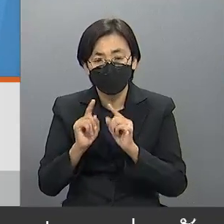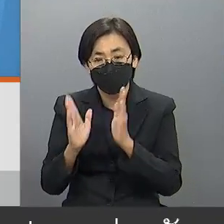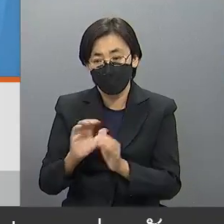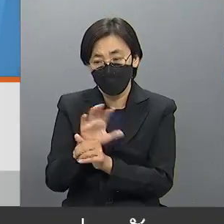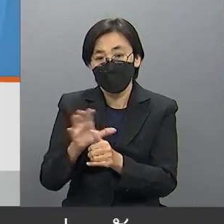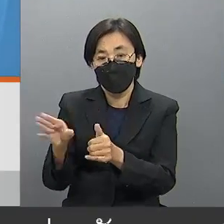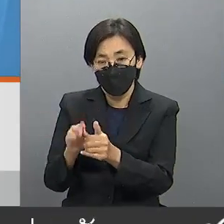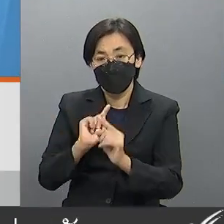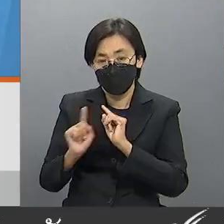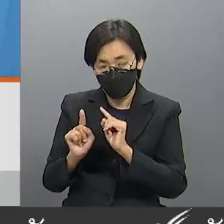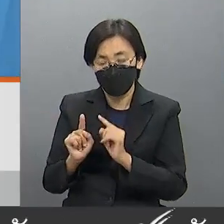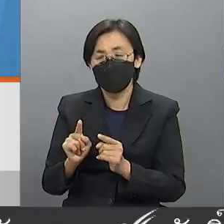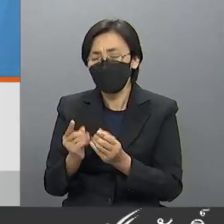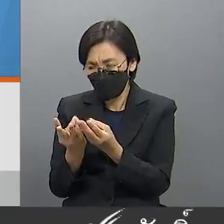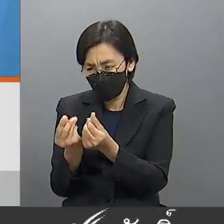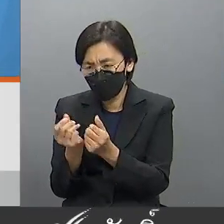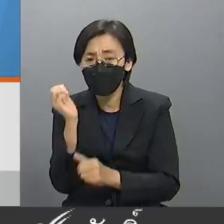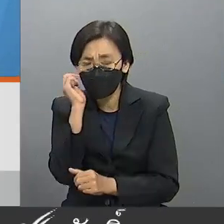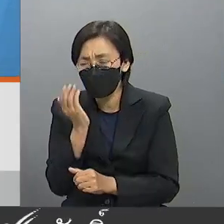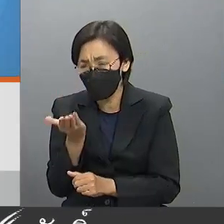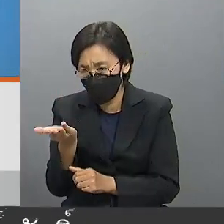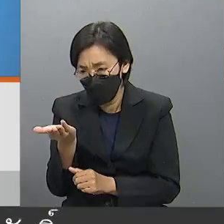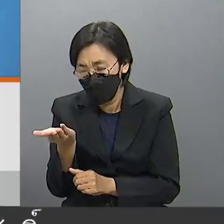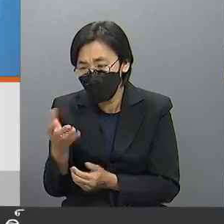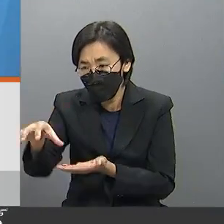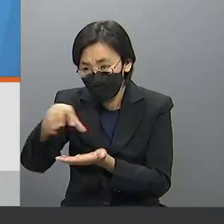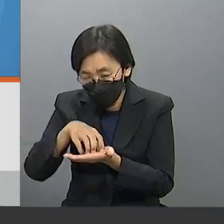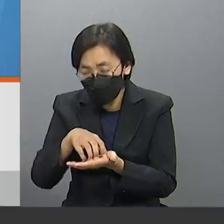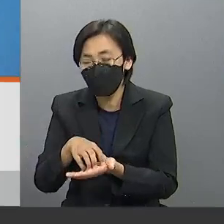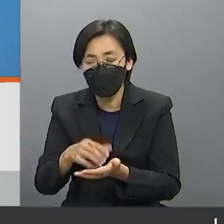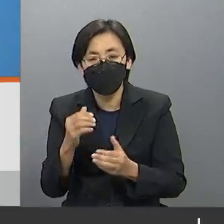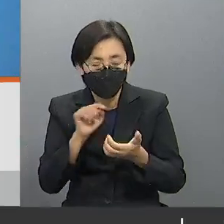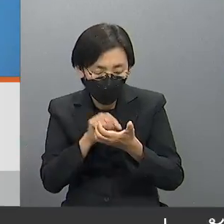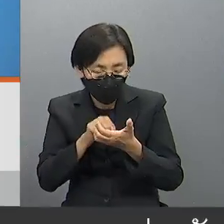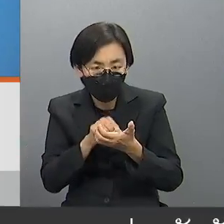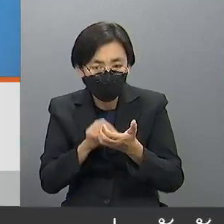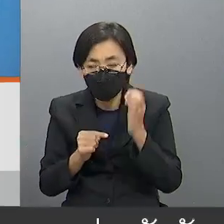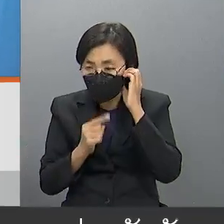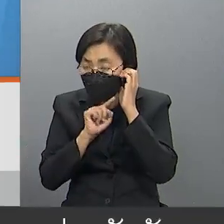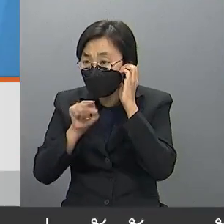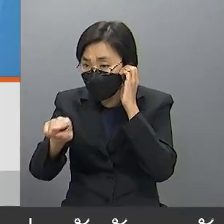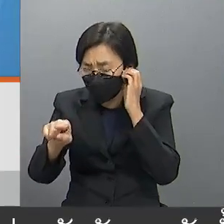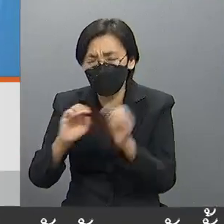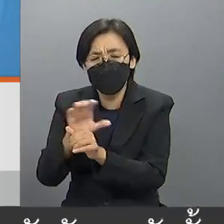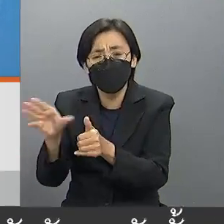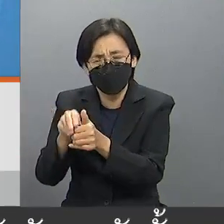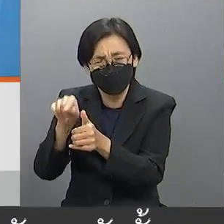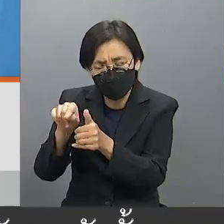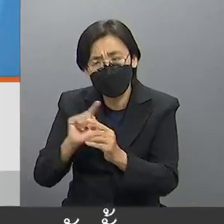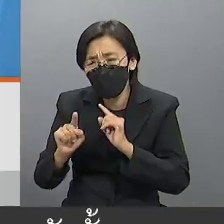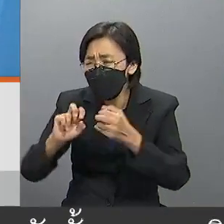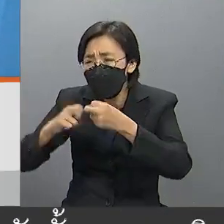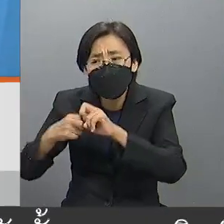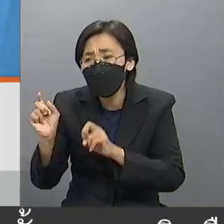บอร์มือถือเลยนะคะขอคุยกับผู้ป่วยโดยตรงว่าไอ้ที่เขาบอกว่าเขาติดขัดเนี่ยคืออะไรนะคะเนื่องจากที่กรุงเทพเนี่